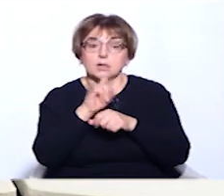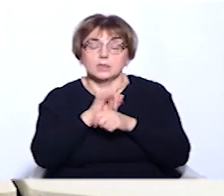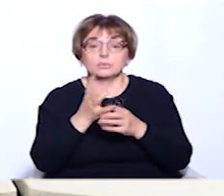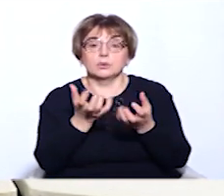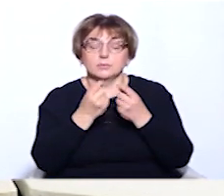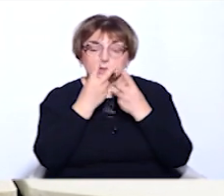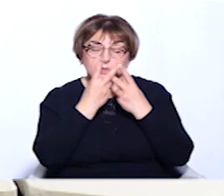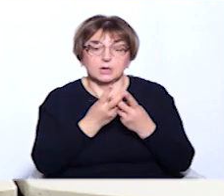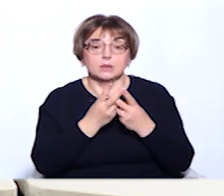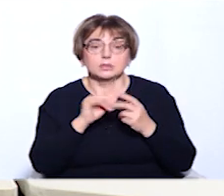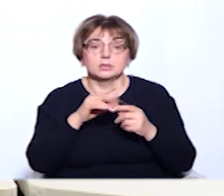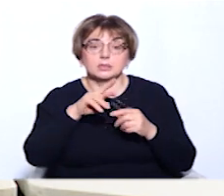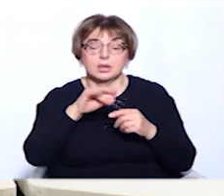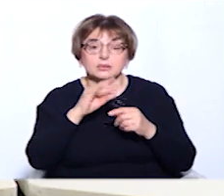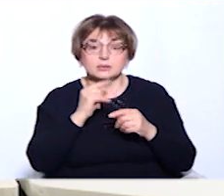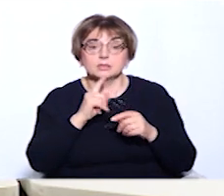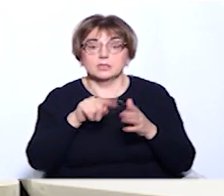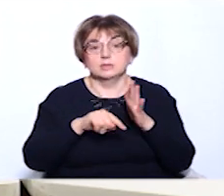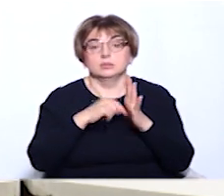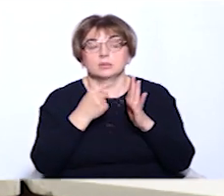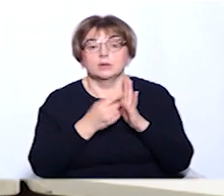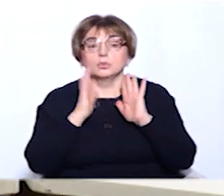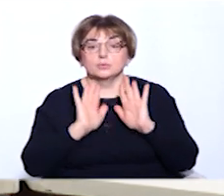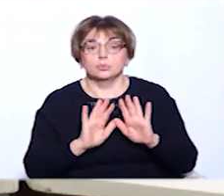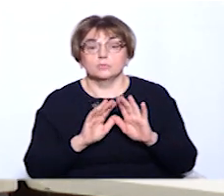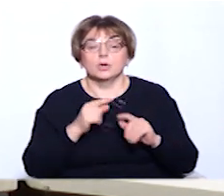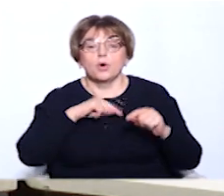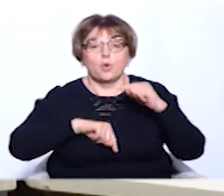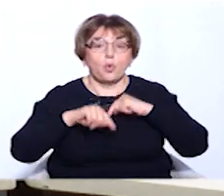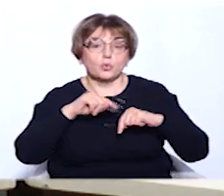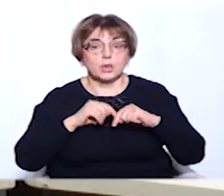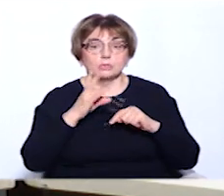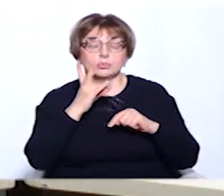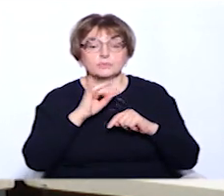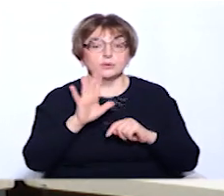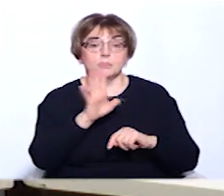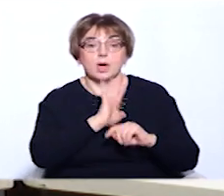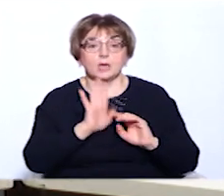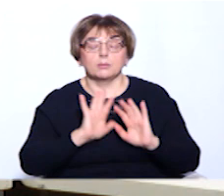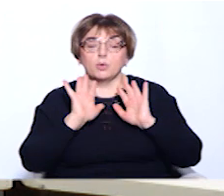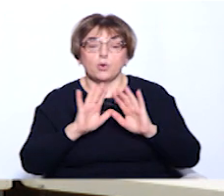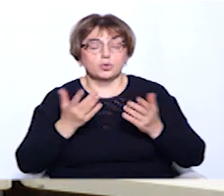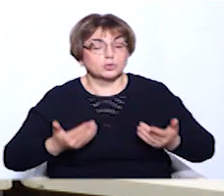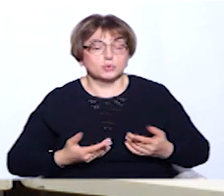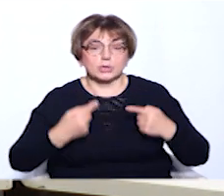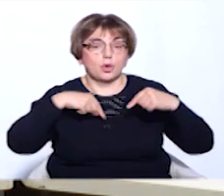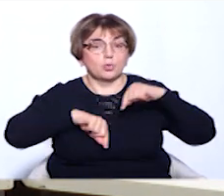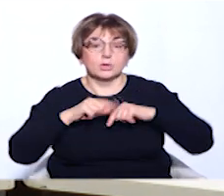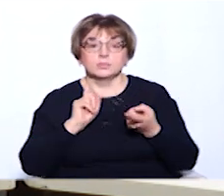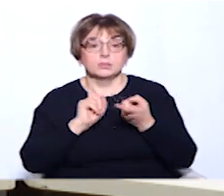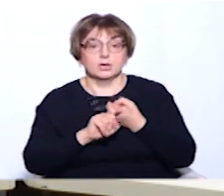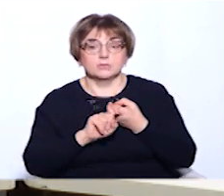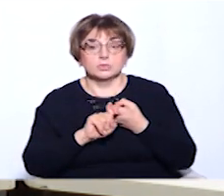და დაასინთეზა, უკვე გაჩნდა კითხვები, რომ თურმე ორგანული ნივთიერება არ ყოფილა მხოლოდ ცოცხალ ორგანიზმებთან